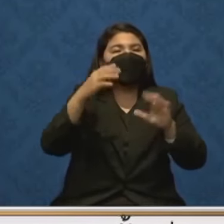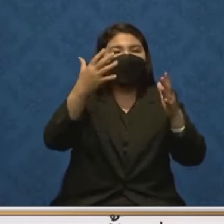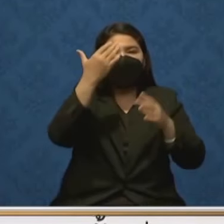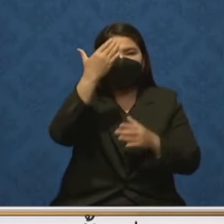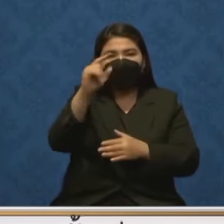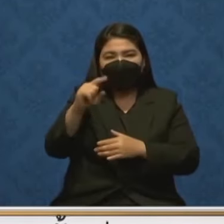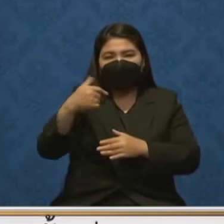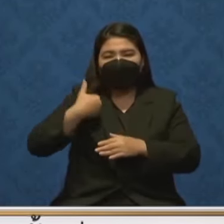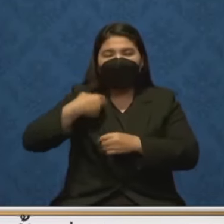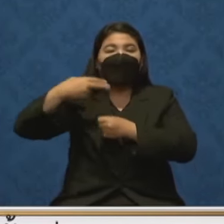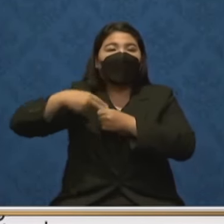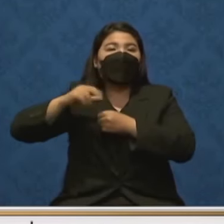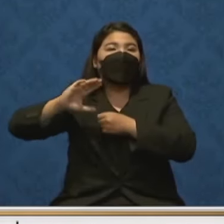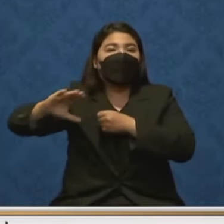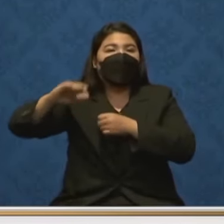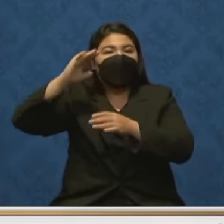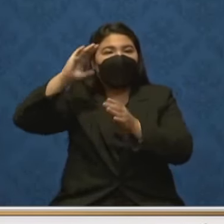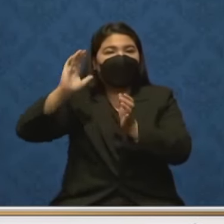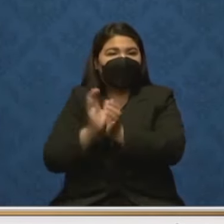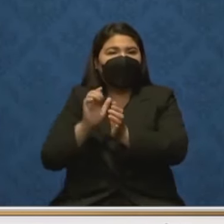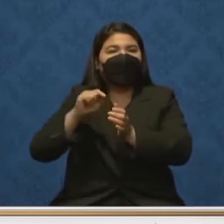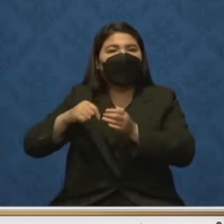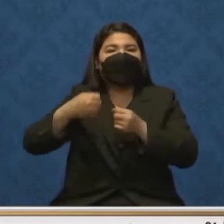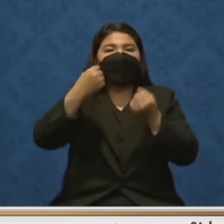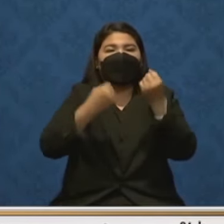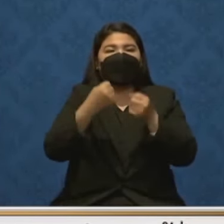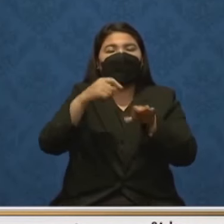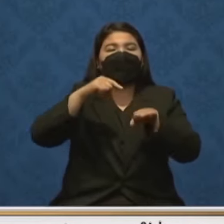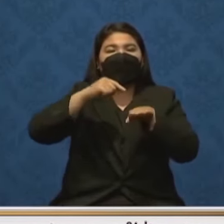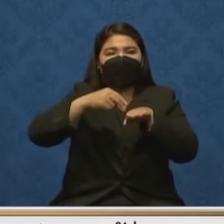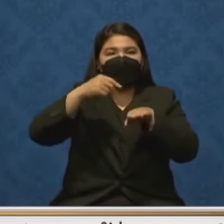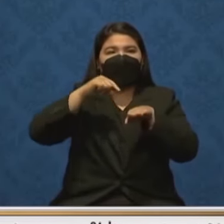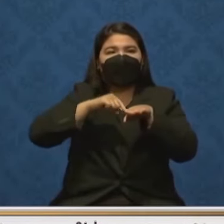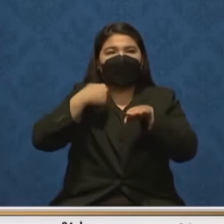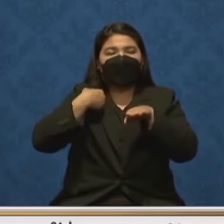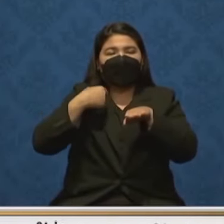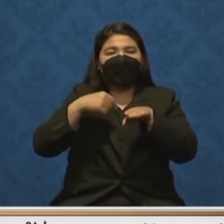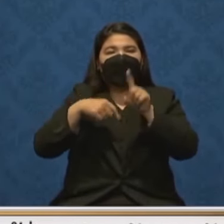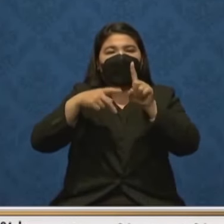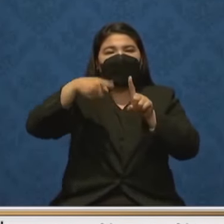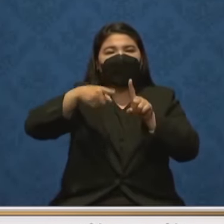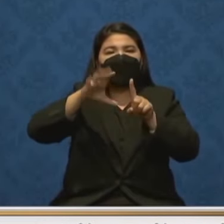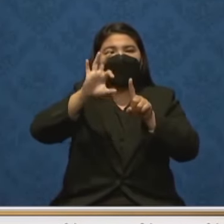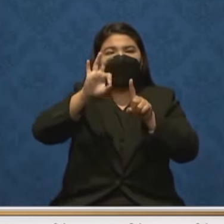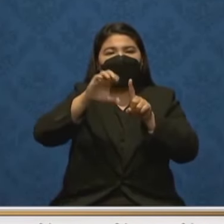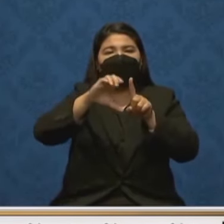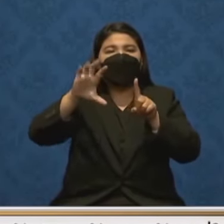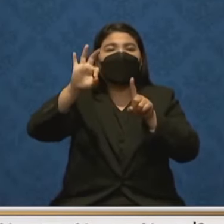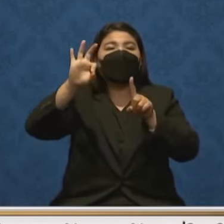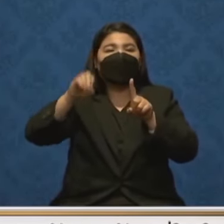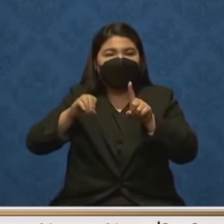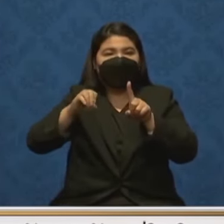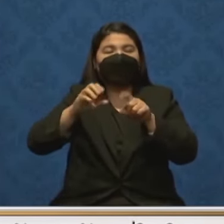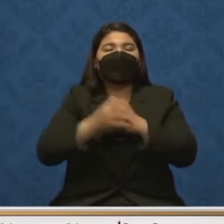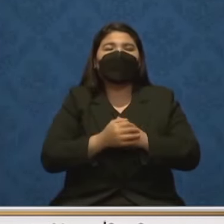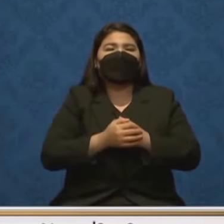รถของพนักงานสอบสวนนะคะ 1คันได้ค่าน้ำมันรถต่อ 1เดือนคือ 1990บาท